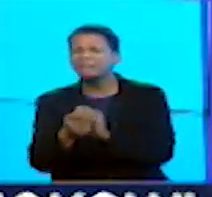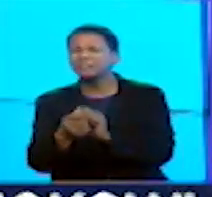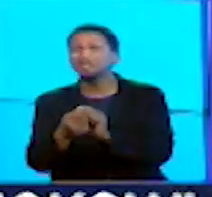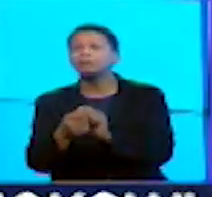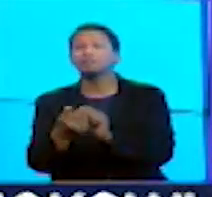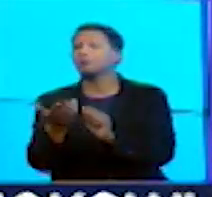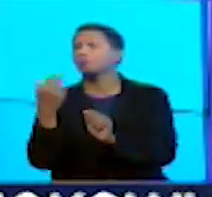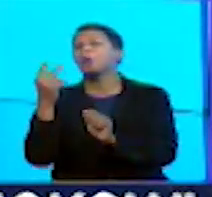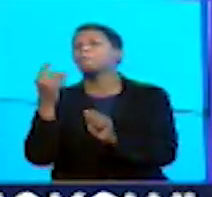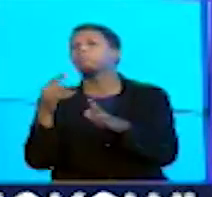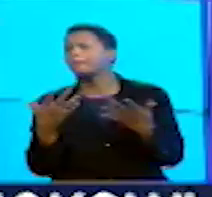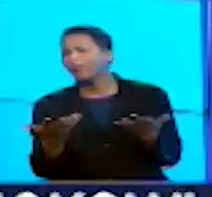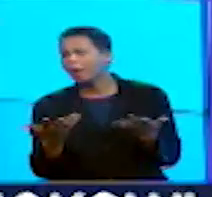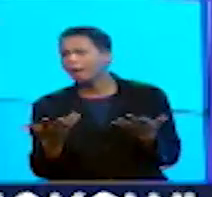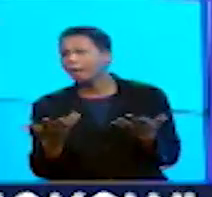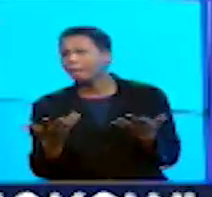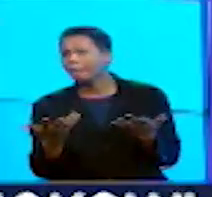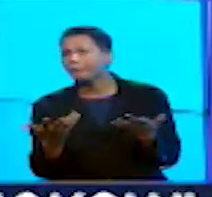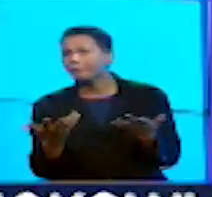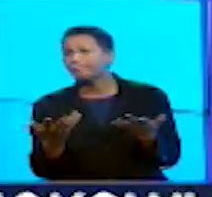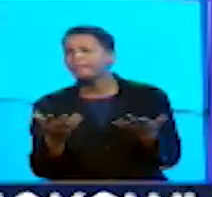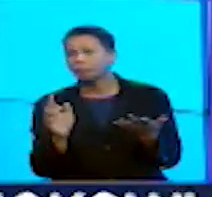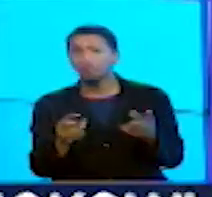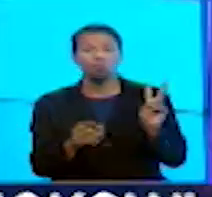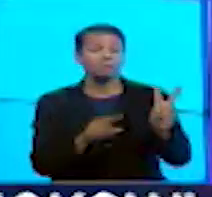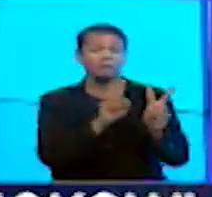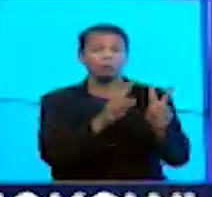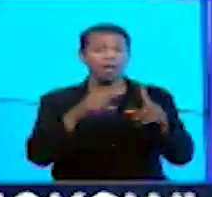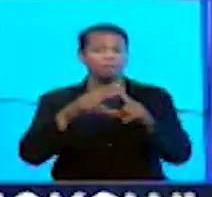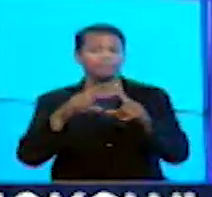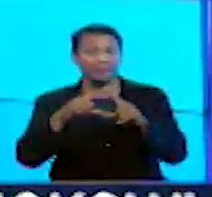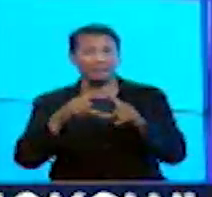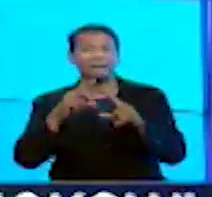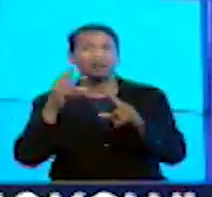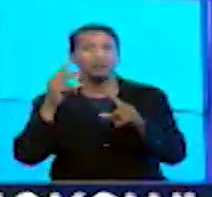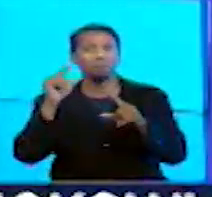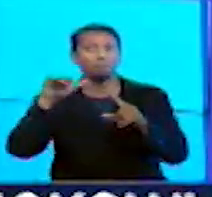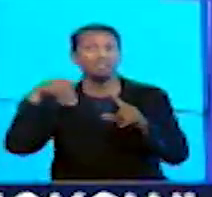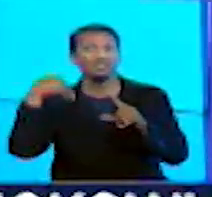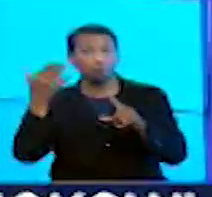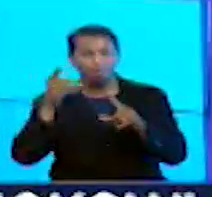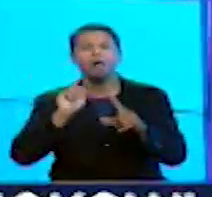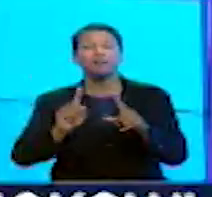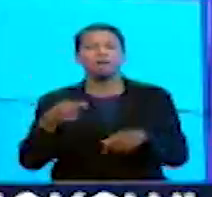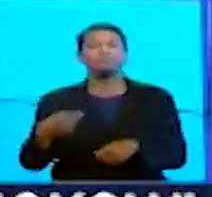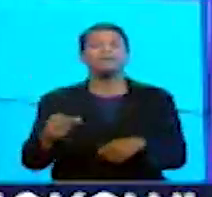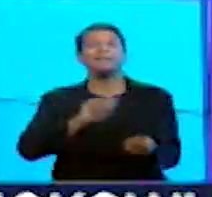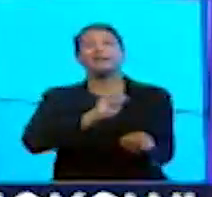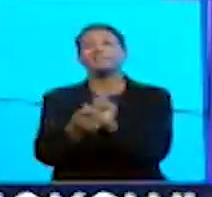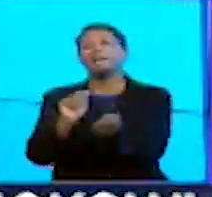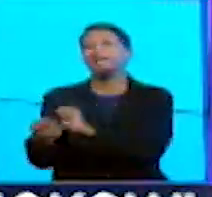pada hari Rabu 21 April pekan mendatang? Hanya Presiden Jokowi yang tahu jawabannya, karena reshuffle kabinet merupakan